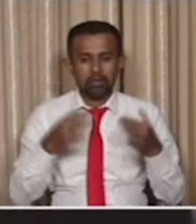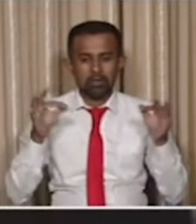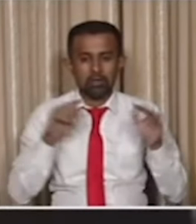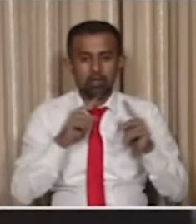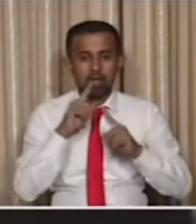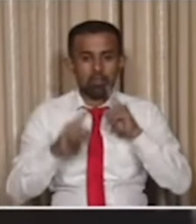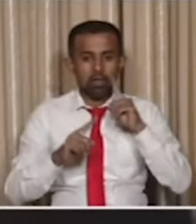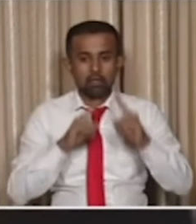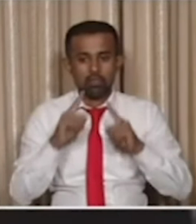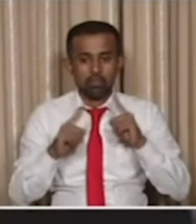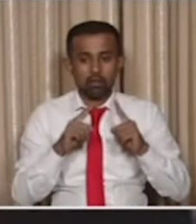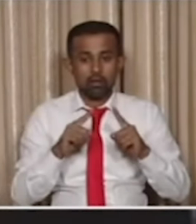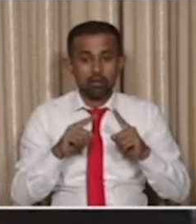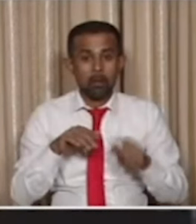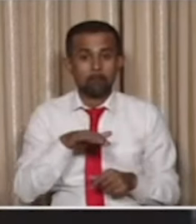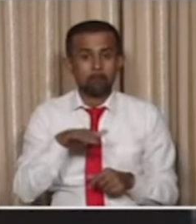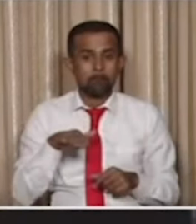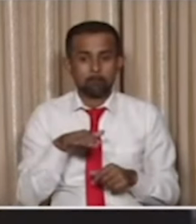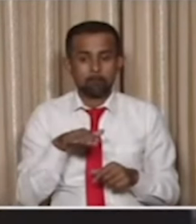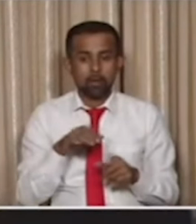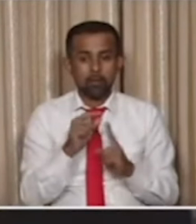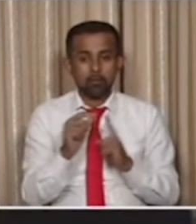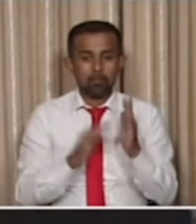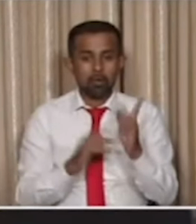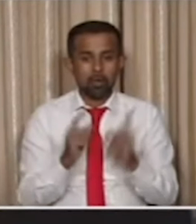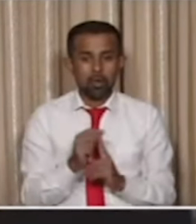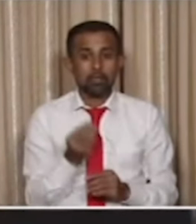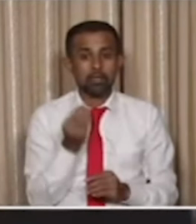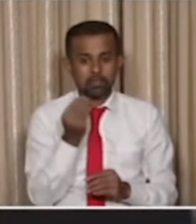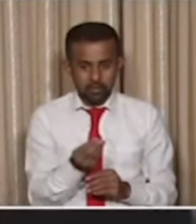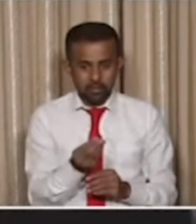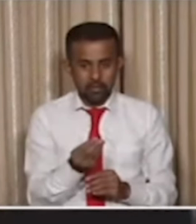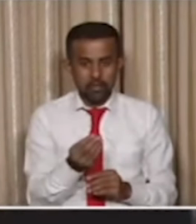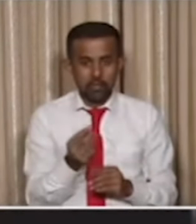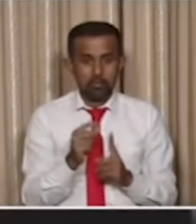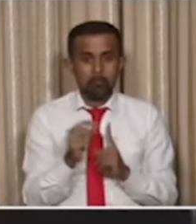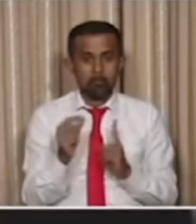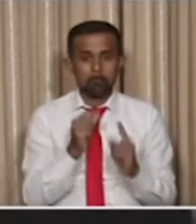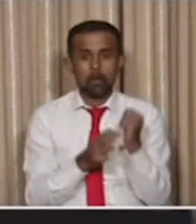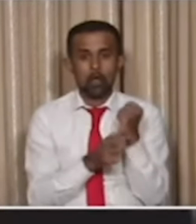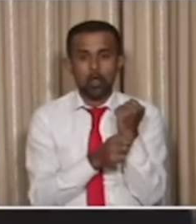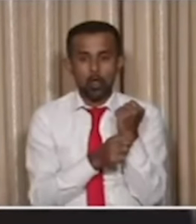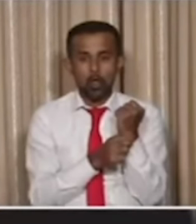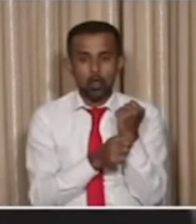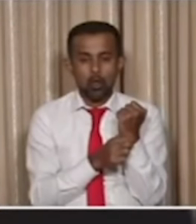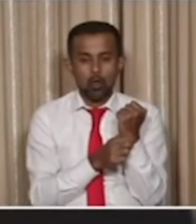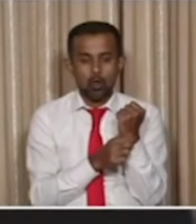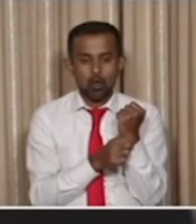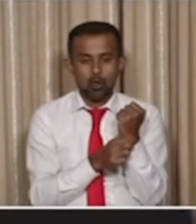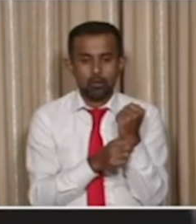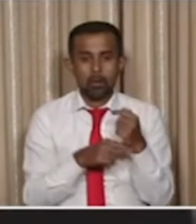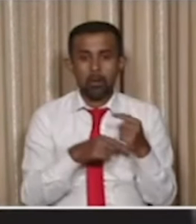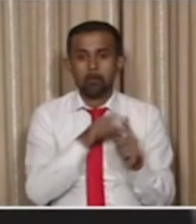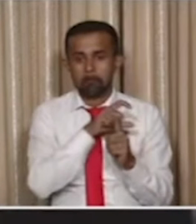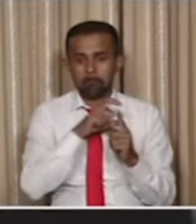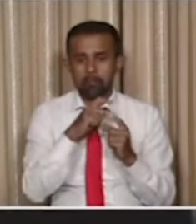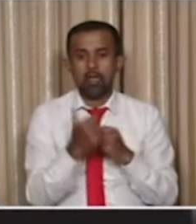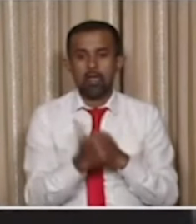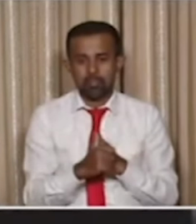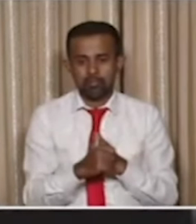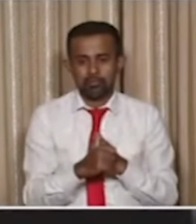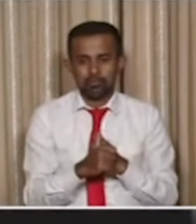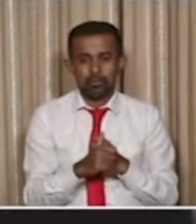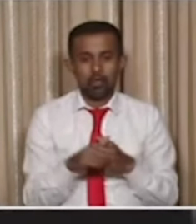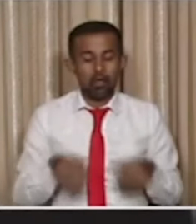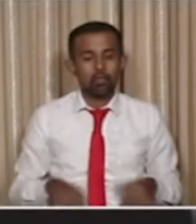अवश्य वातावरण मंत्रीवर अति किरीमट तमय मे पार्लिमेंट वर प्रसाद की संप्रदाय बीऊने